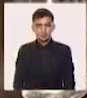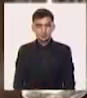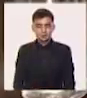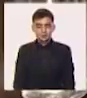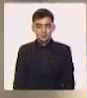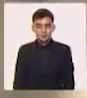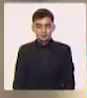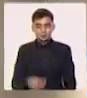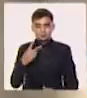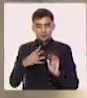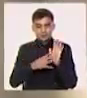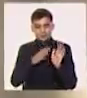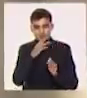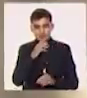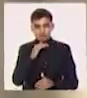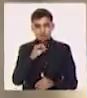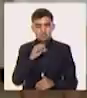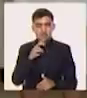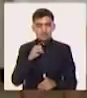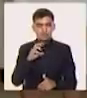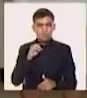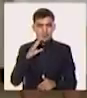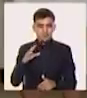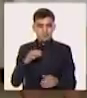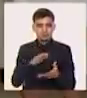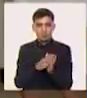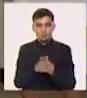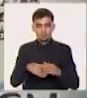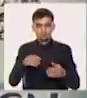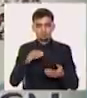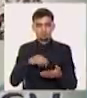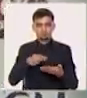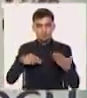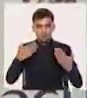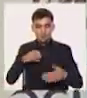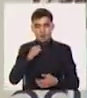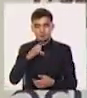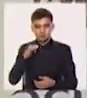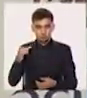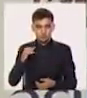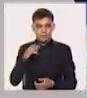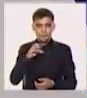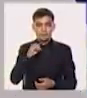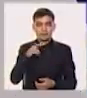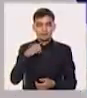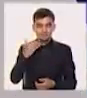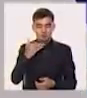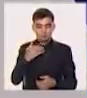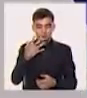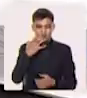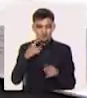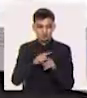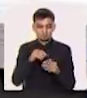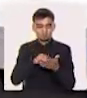29 жастағы Жүкембаев RG Brands компаниясымен ресми түрде келісім шартқа қол қойып, Асу брендінің өкілі атанды. Батыр кәсіпқой